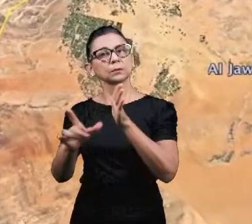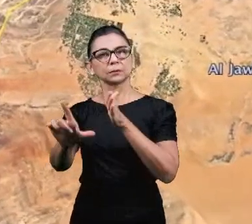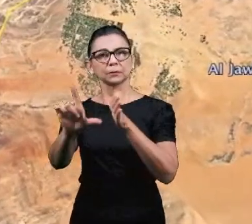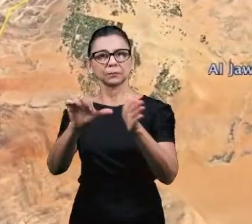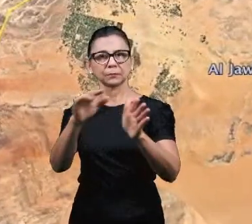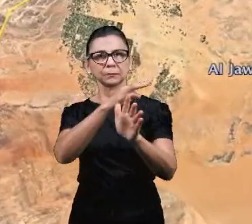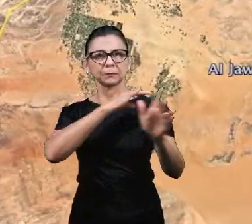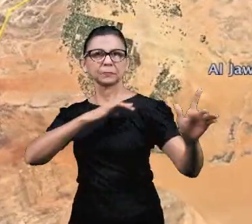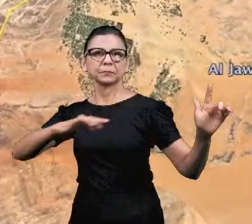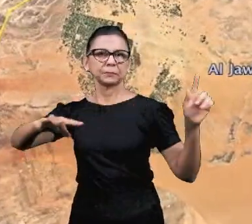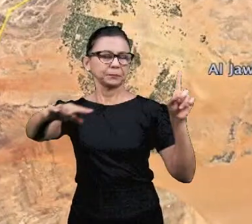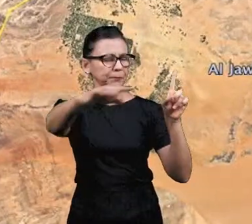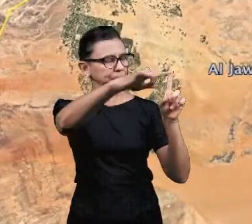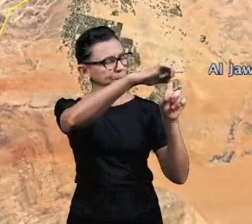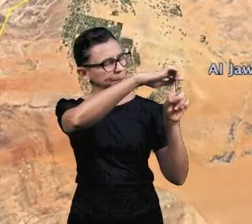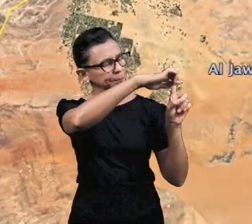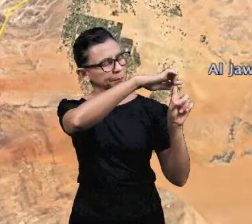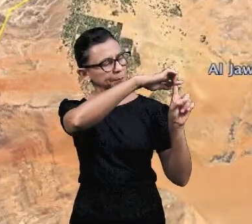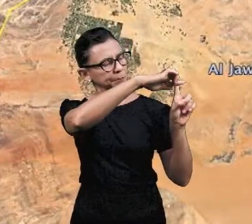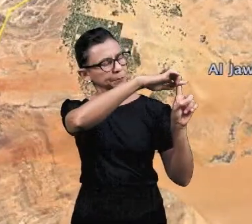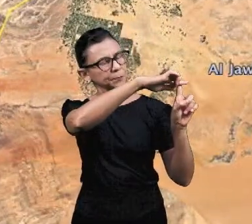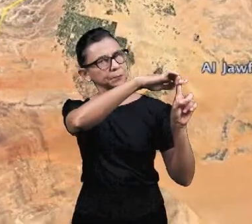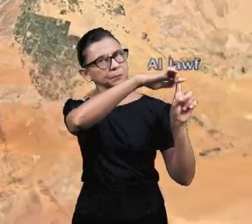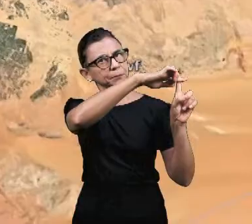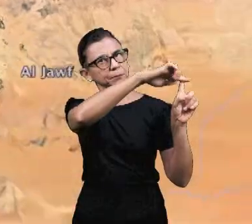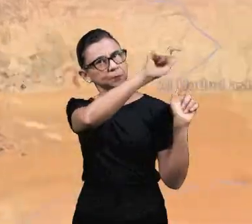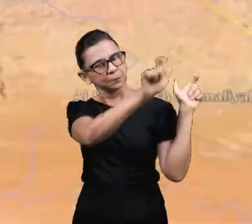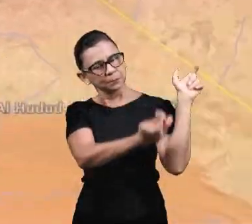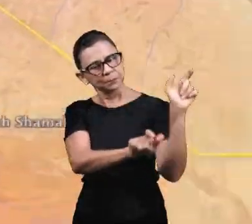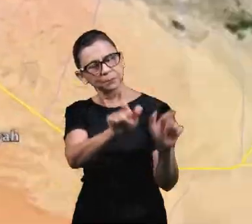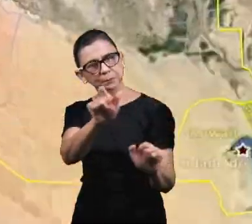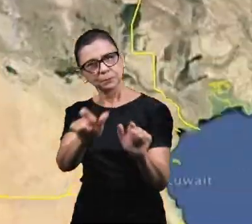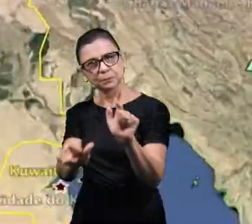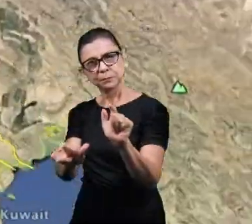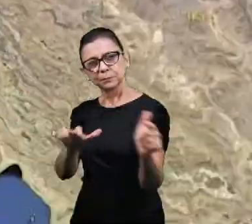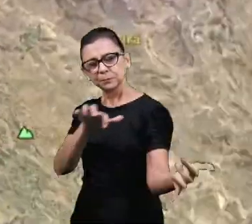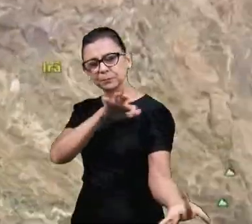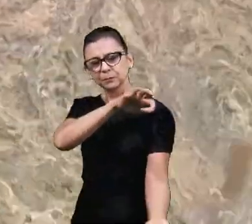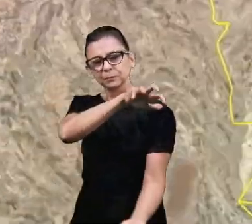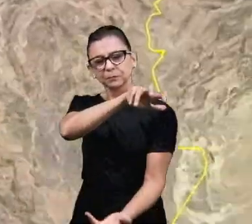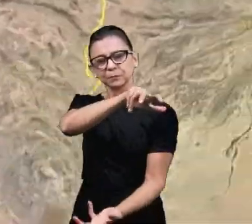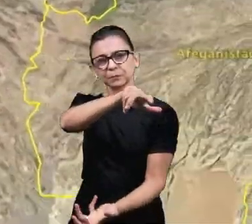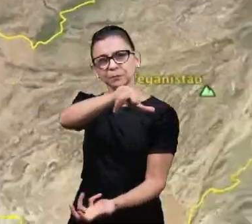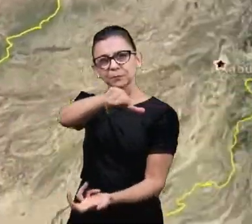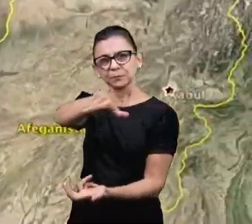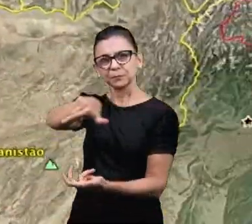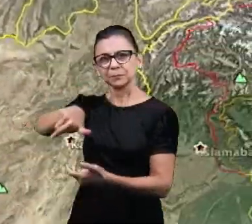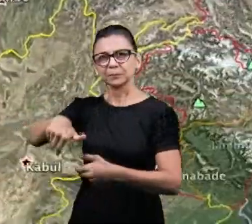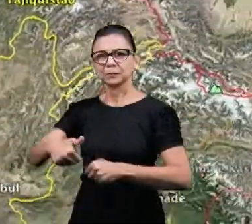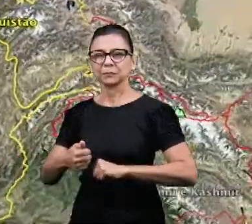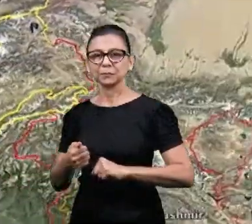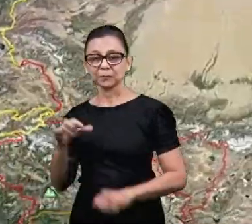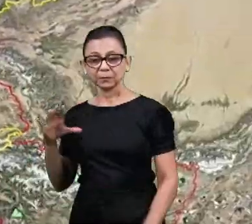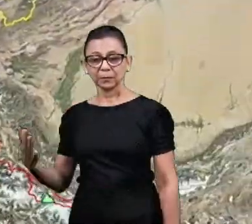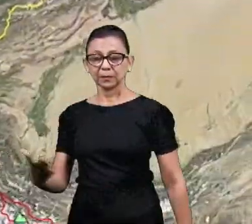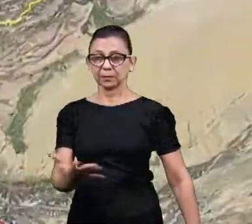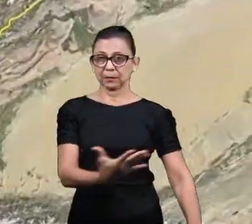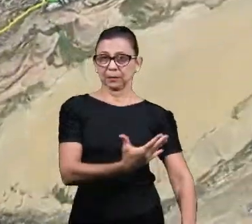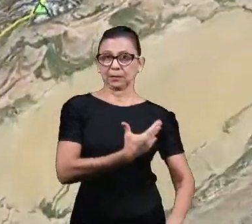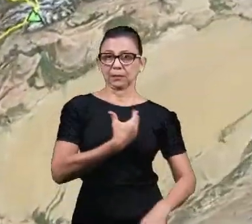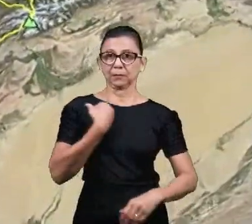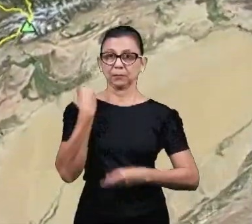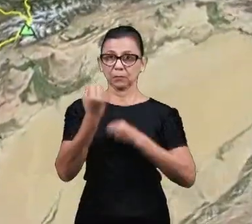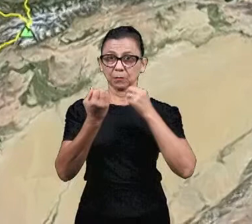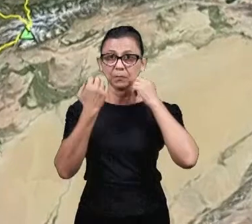Jésus à la veille de sa mort à la croix de Calvaire. Des personnes de toutes les parties du monde sont touchées